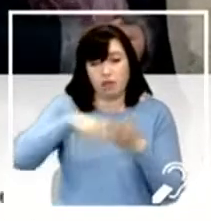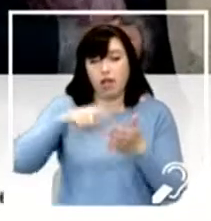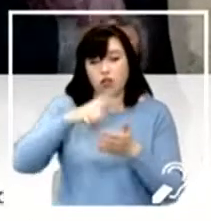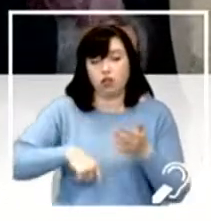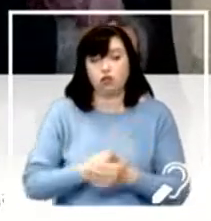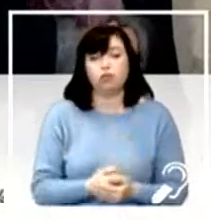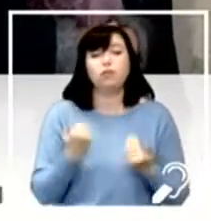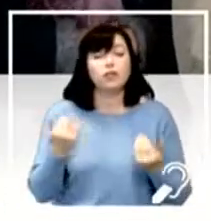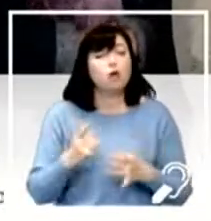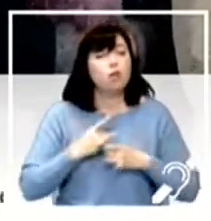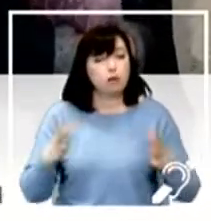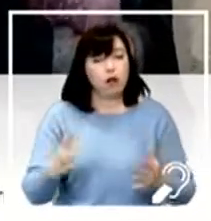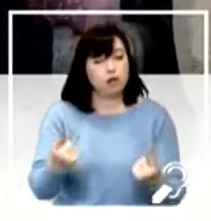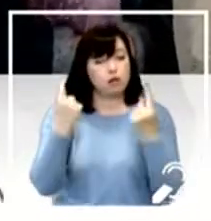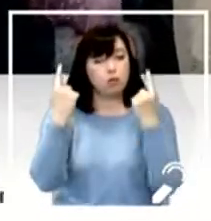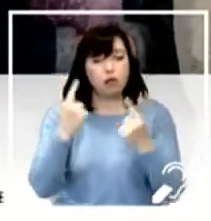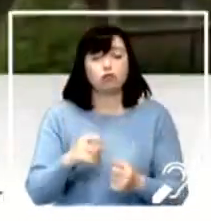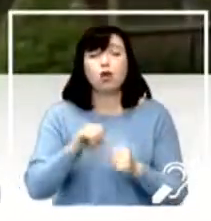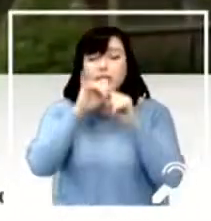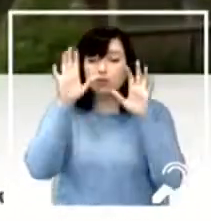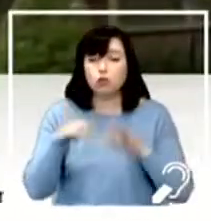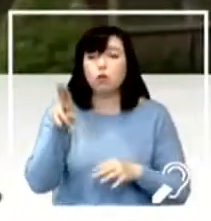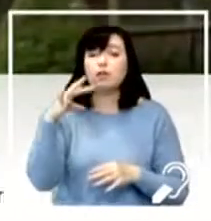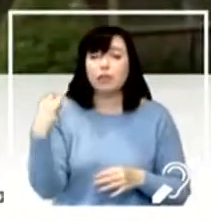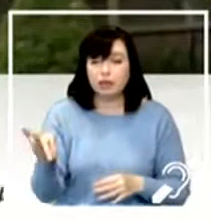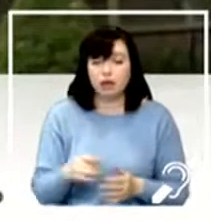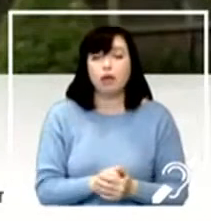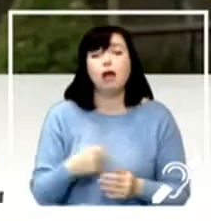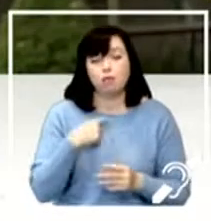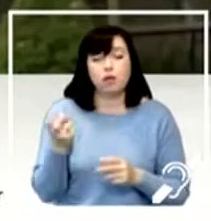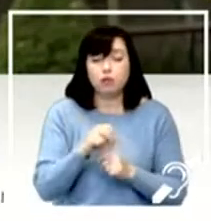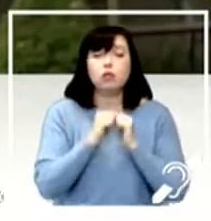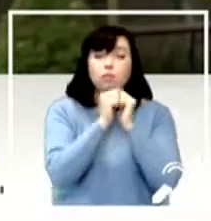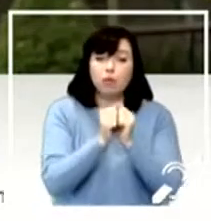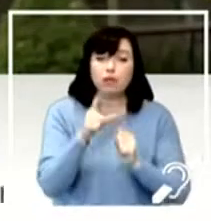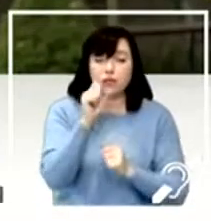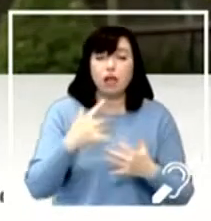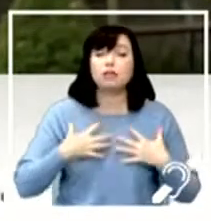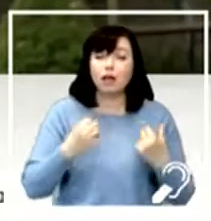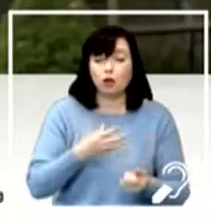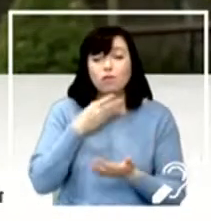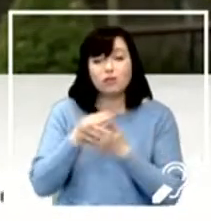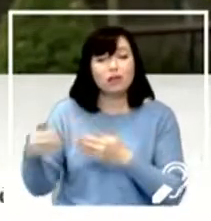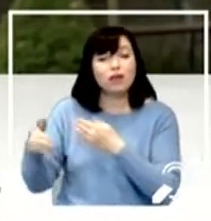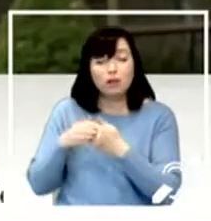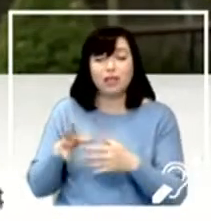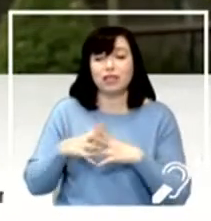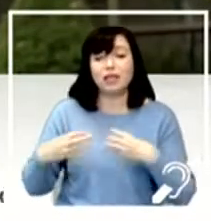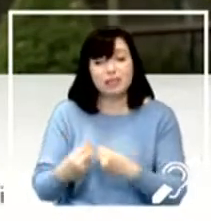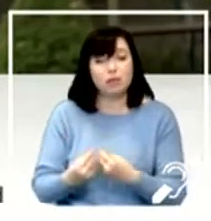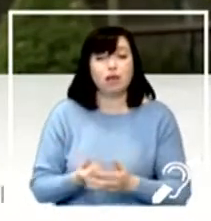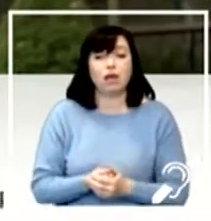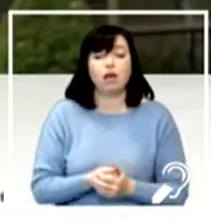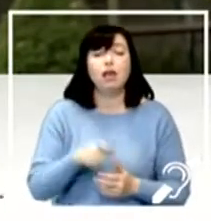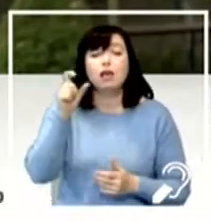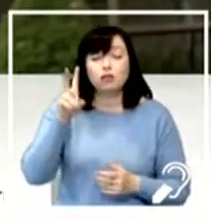o sărbătoare mare, Sfântul Dumitru. Vine să ne rugăm pentru sănătatea celor dragi, a familiei, a